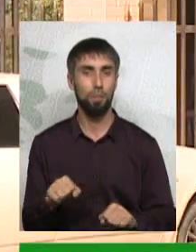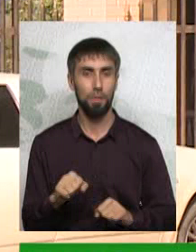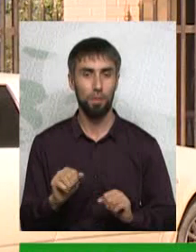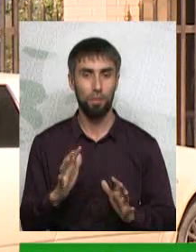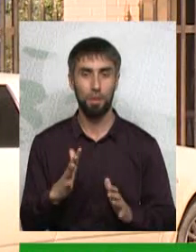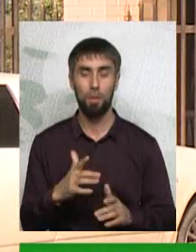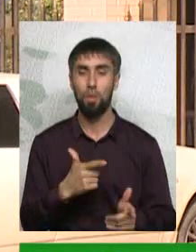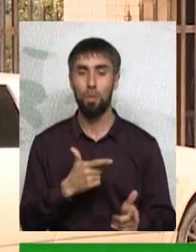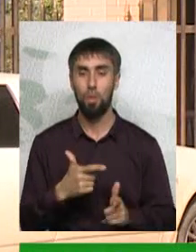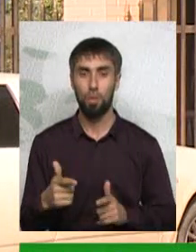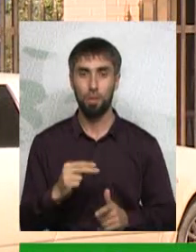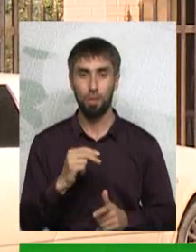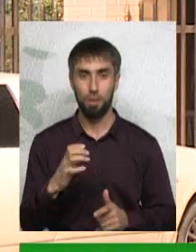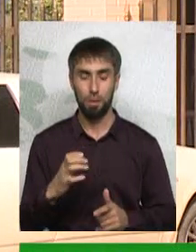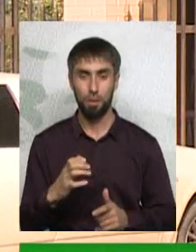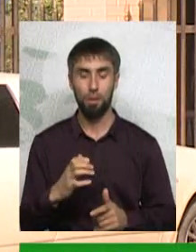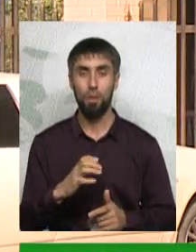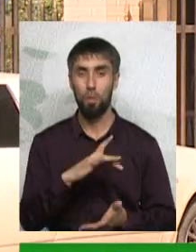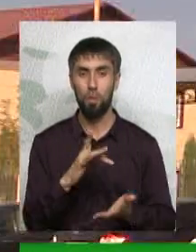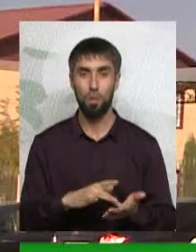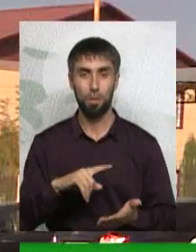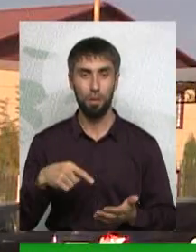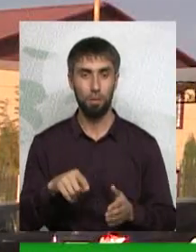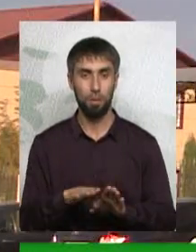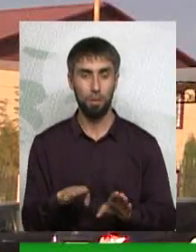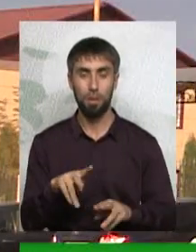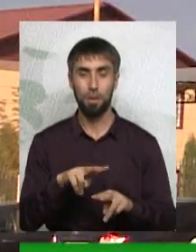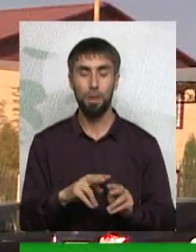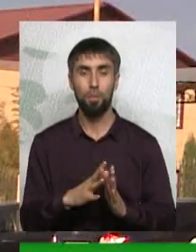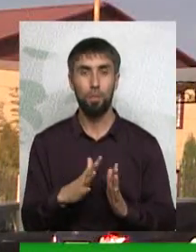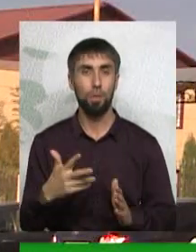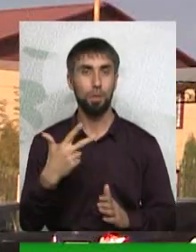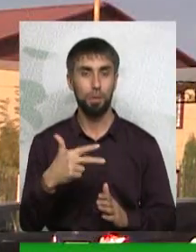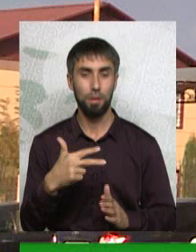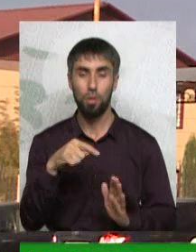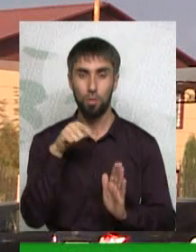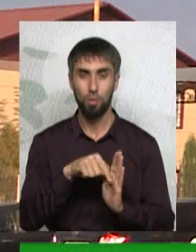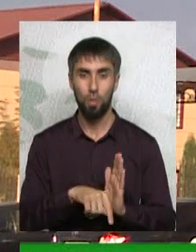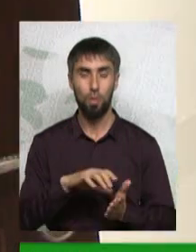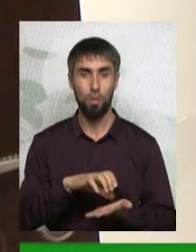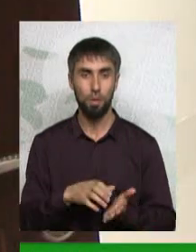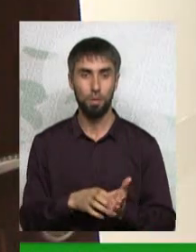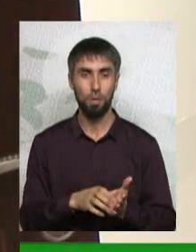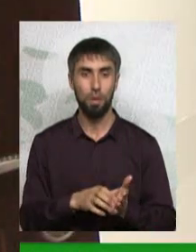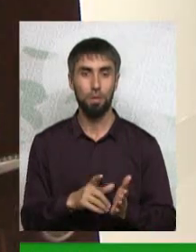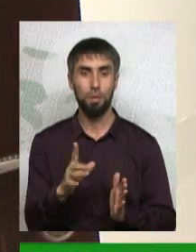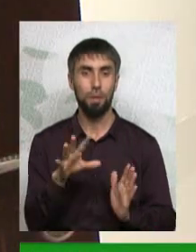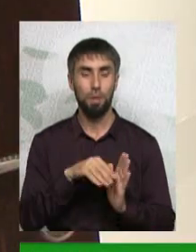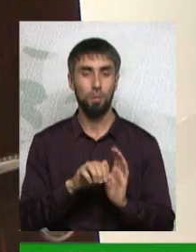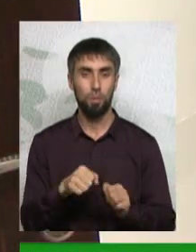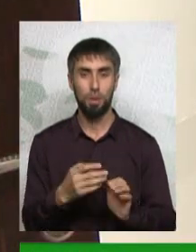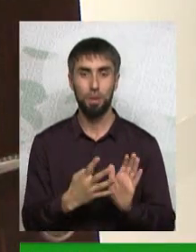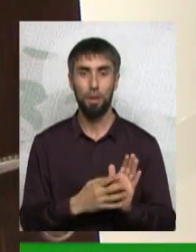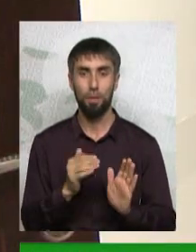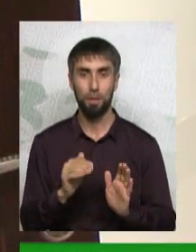основном. Готовы к чрезвычайным ситуациям и в городе Карабулак. Здесь больше 30 заглубленных помещений. Вмещают свыше